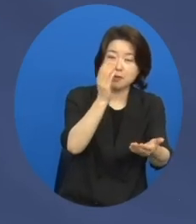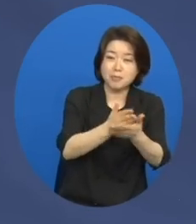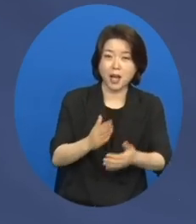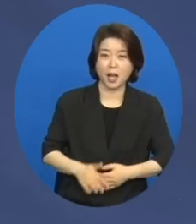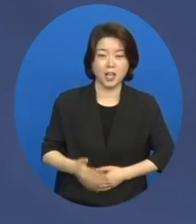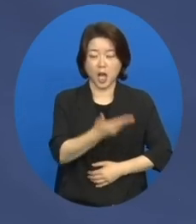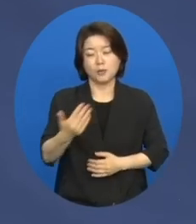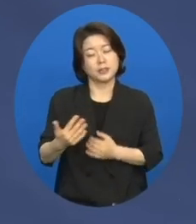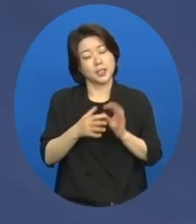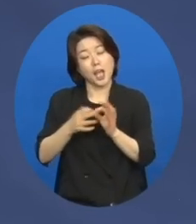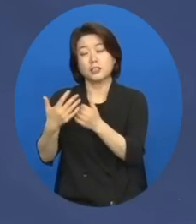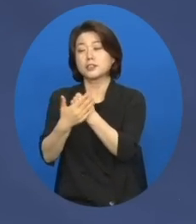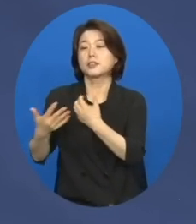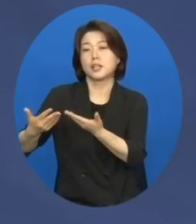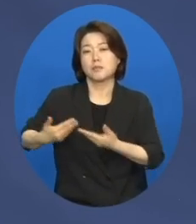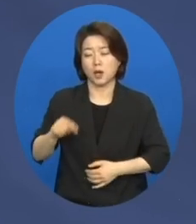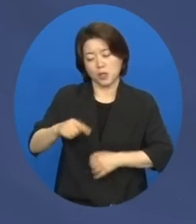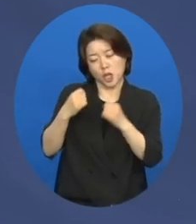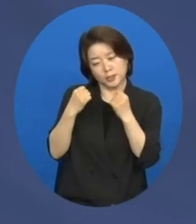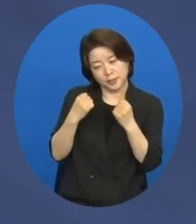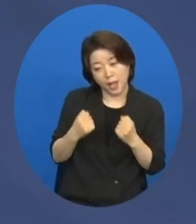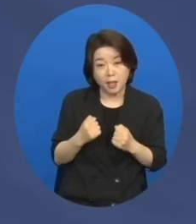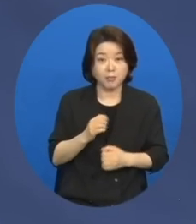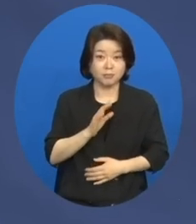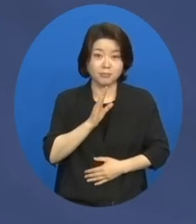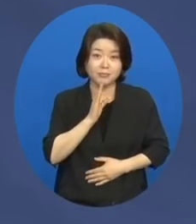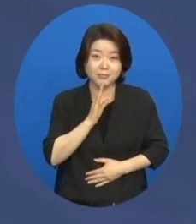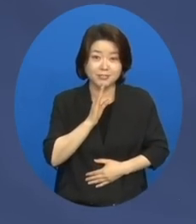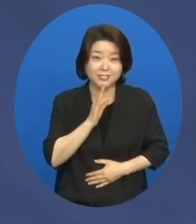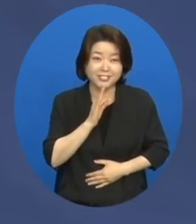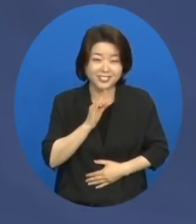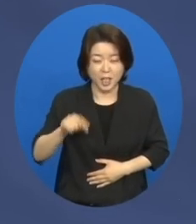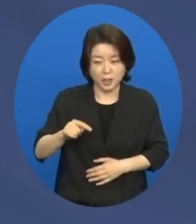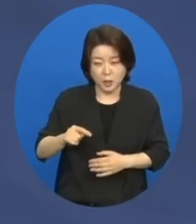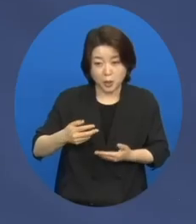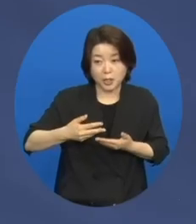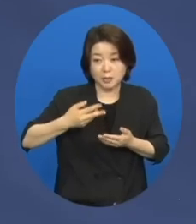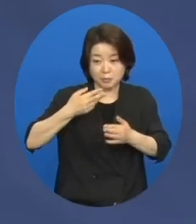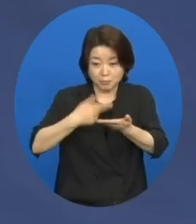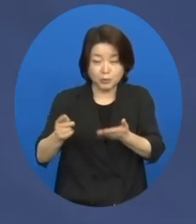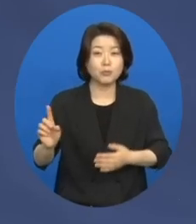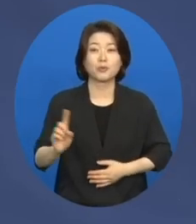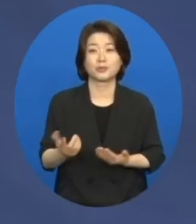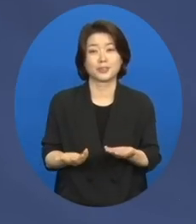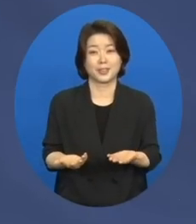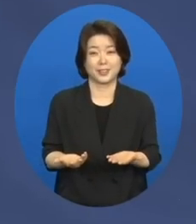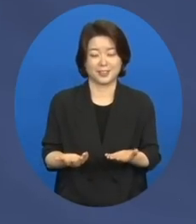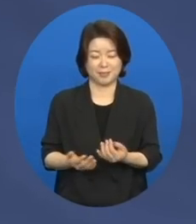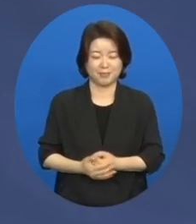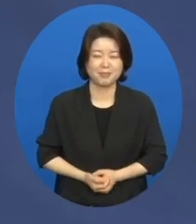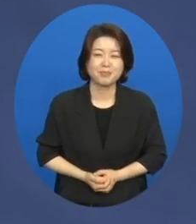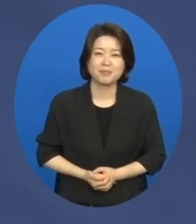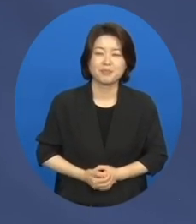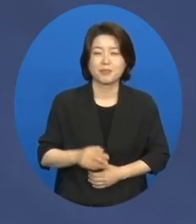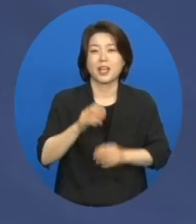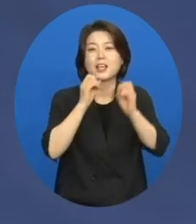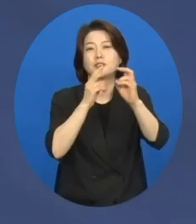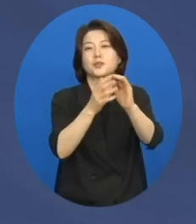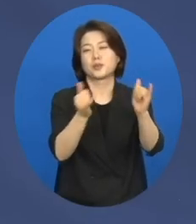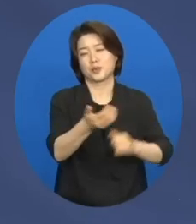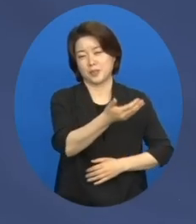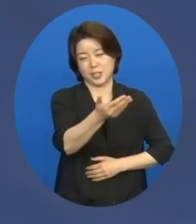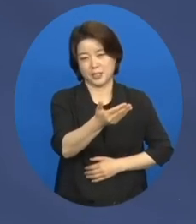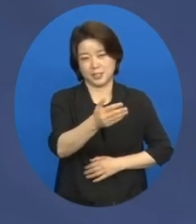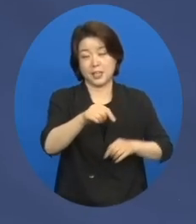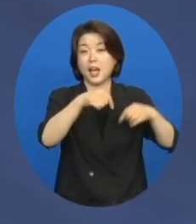은혜를 받으시면서 계속 여기 계셔야 돼요. 여기 자리를 비우면 어떡해요. 그러니까 그분들 기왕